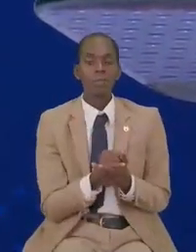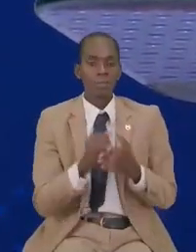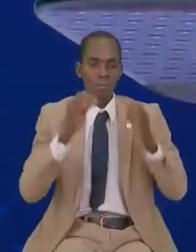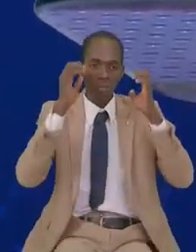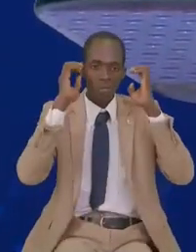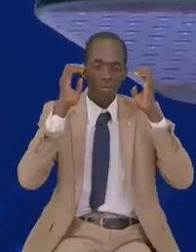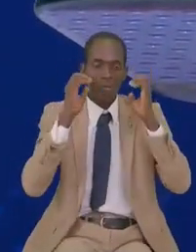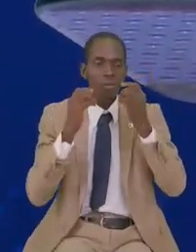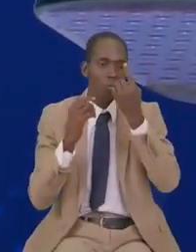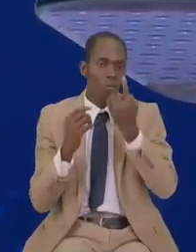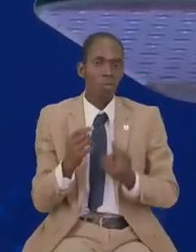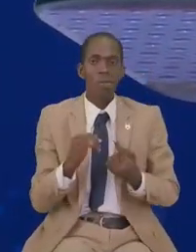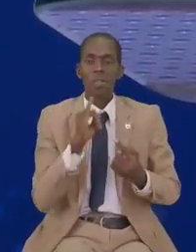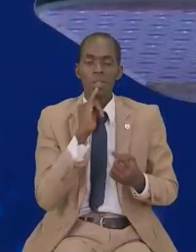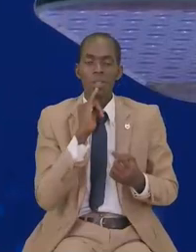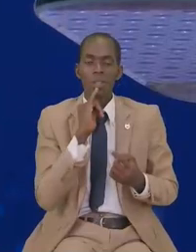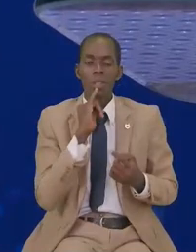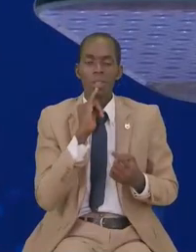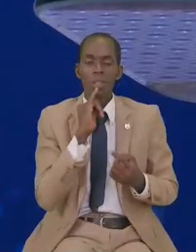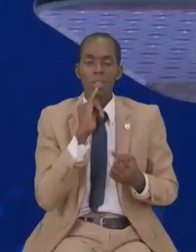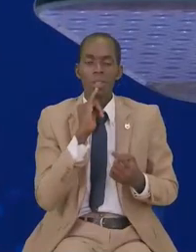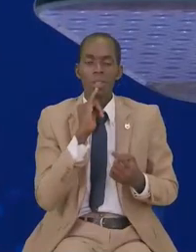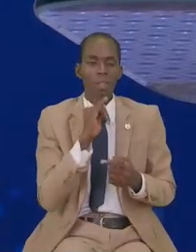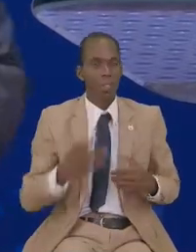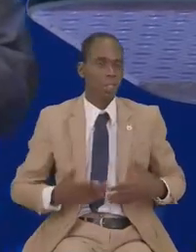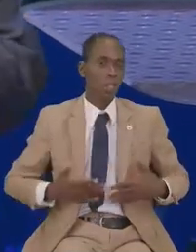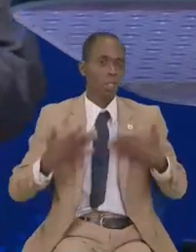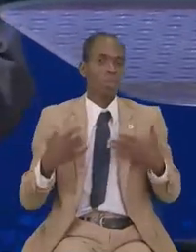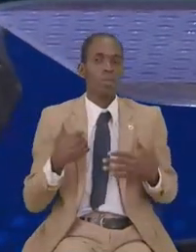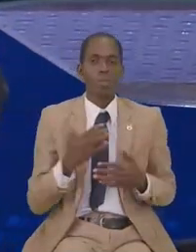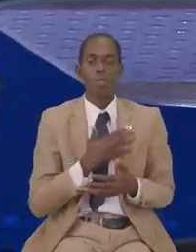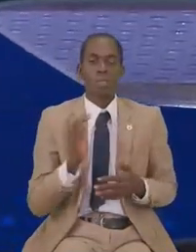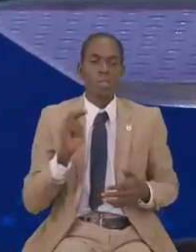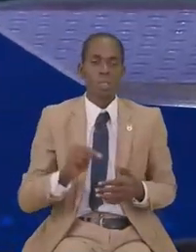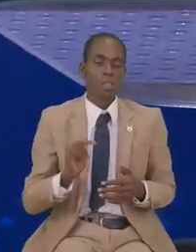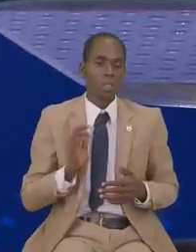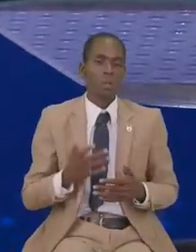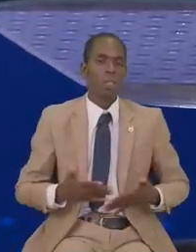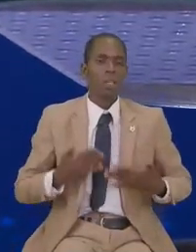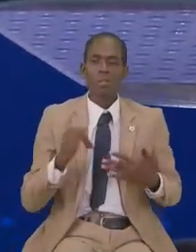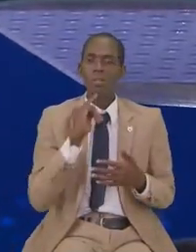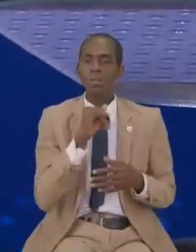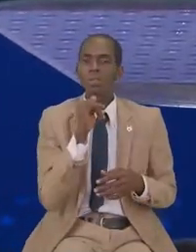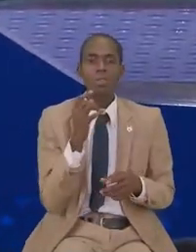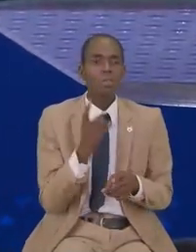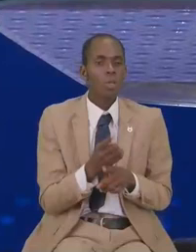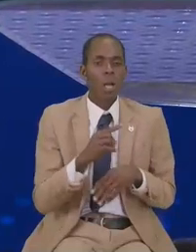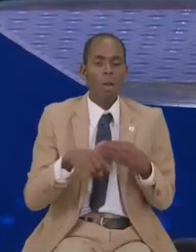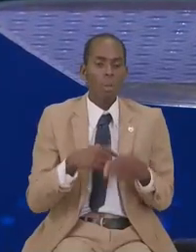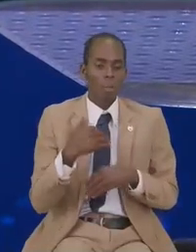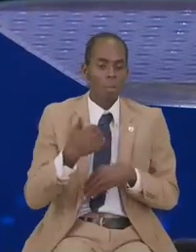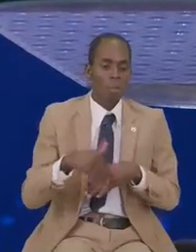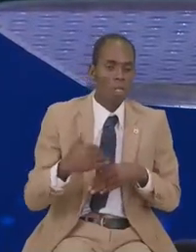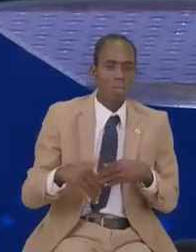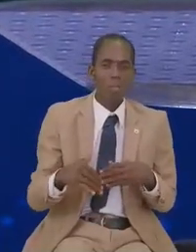l'éducation seule ne suffit pas pour la vie. Il faut, oui, notre vie n'est pas seulement le pain et le beurre. Notre